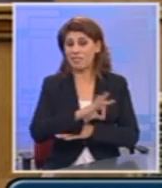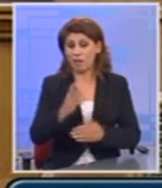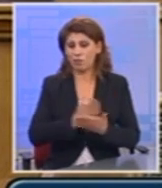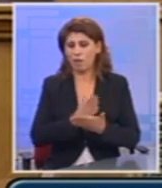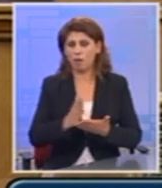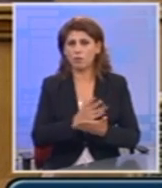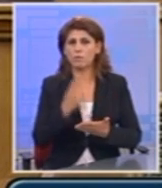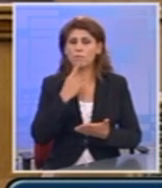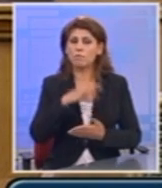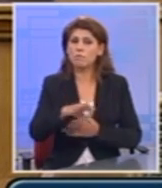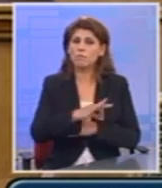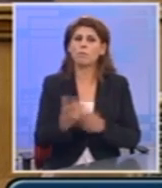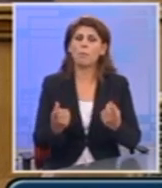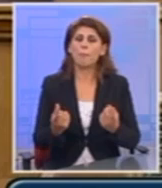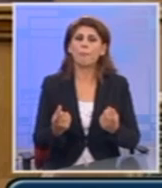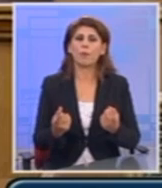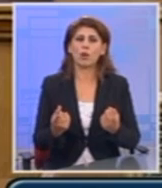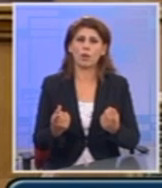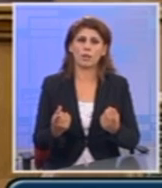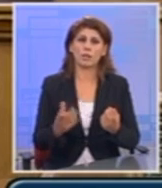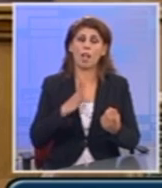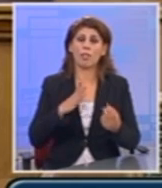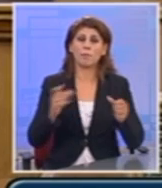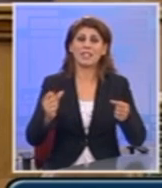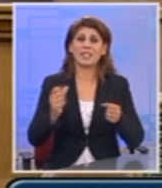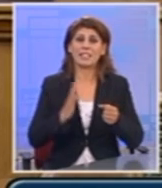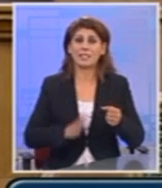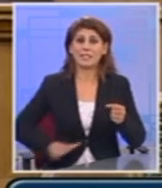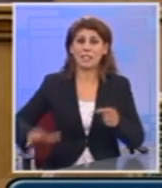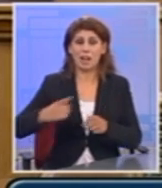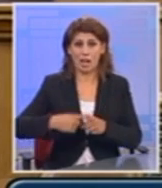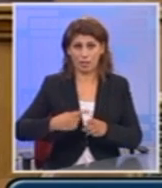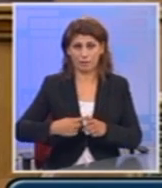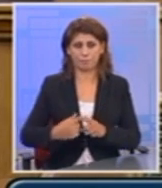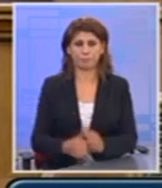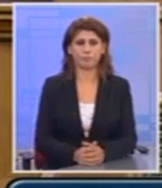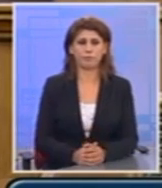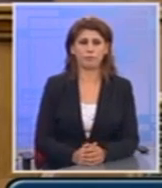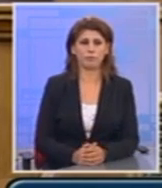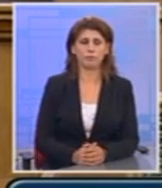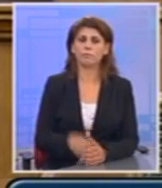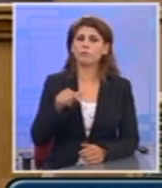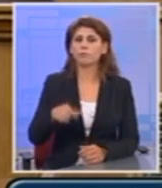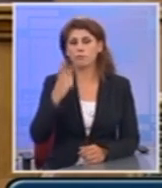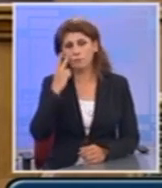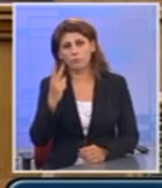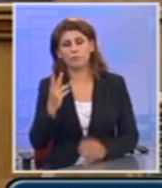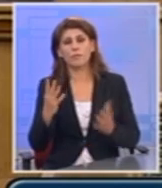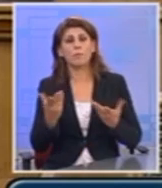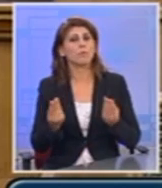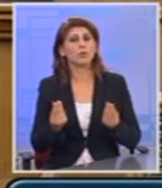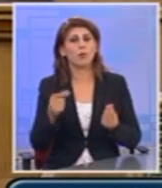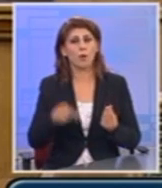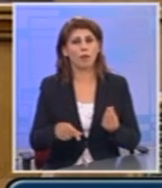για να και προκαλώντας ανθρωπιστική κρίση στην ελλάδα και εδώ βλέπουμε πως αυτό